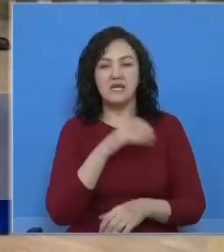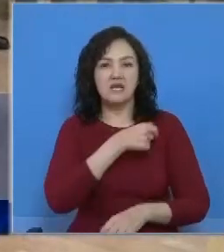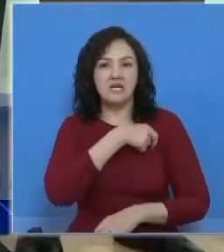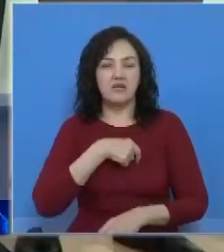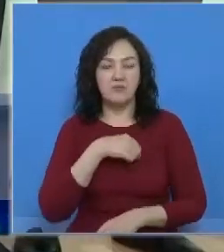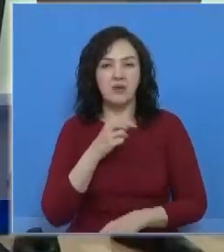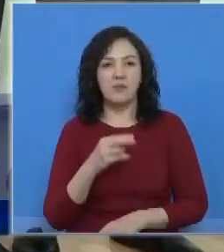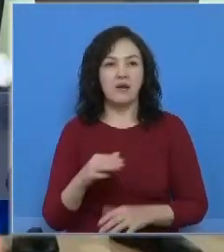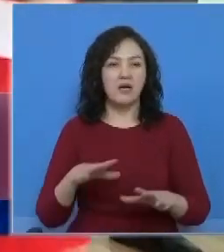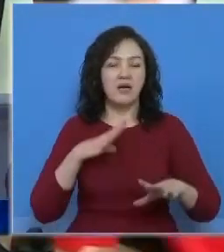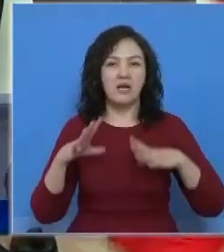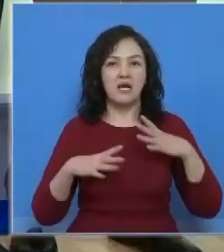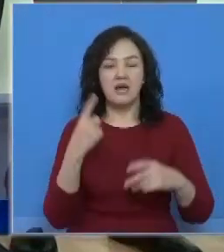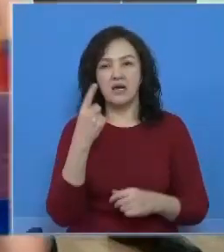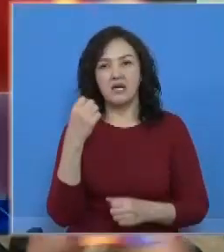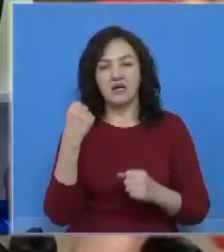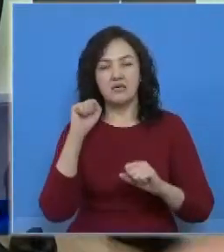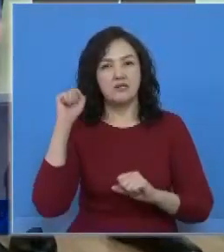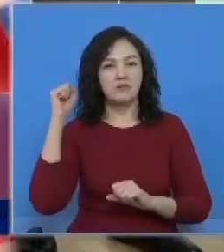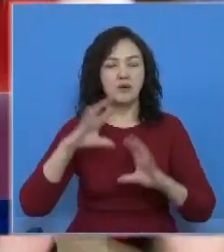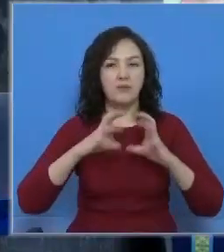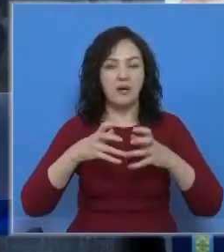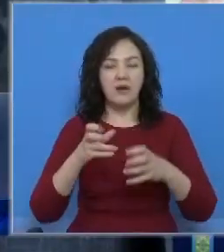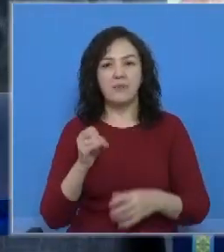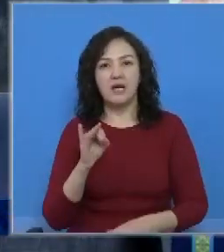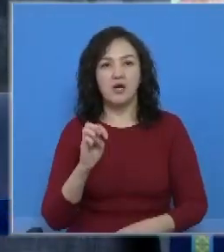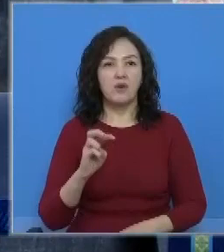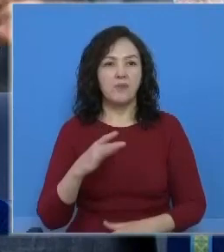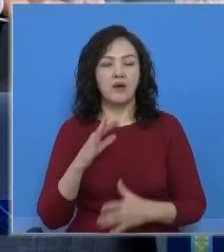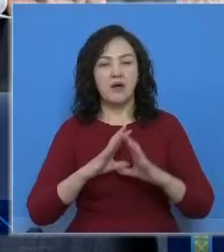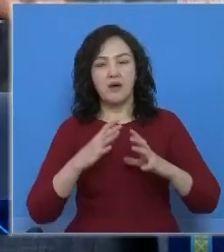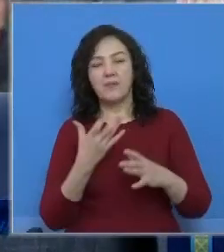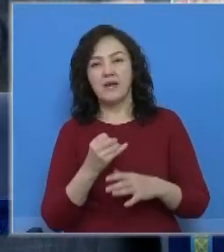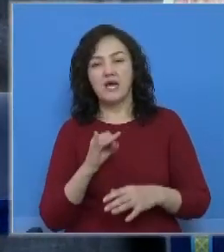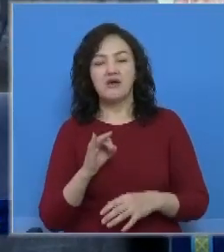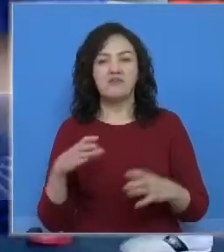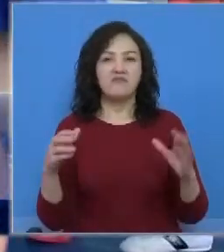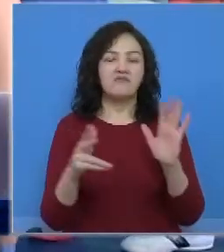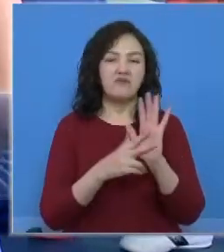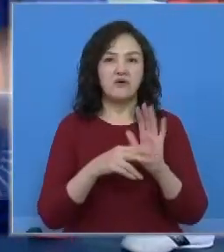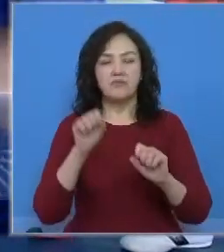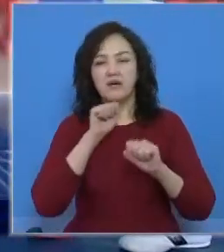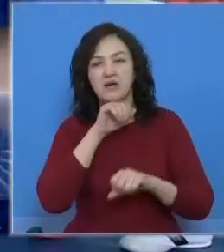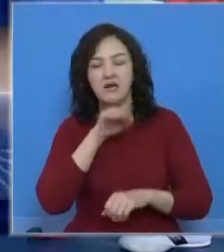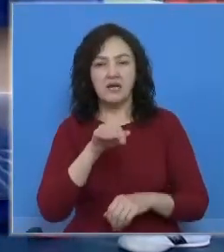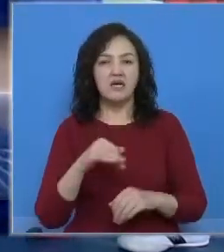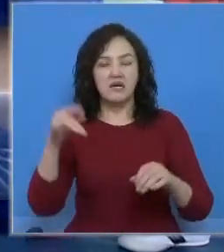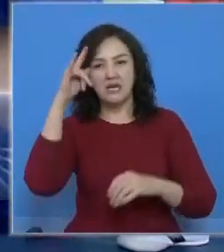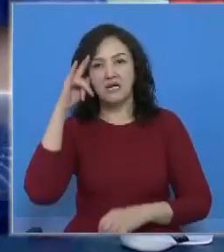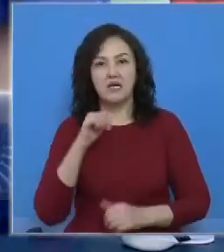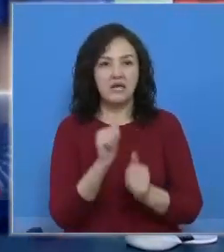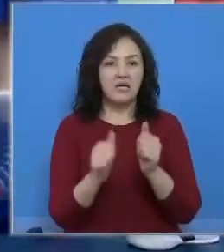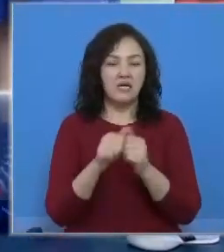алимбек был магамбетов подготовил одного чемпиона мира одного мастера спорта международного класса и 8 мастеров спорта Казахстана